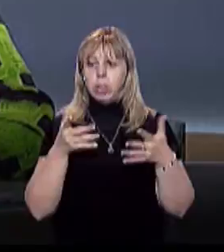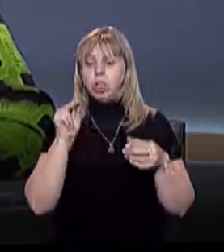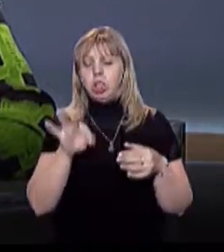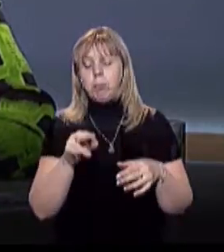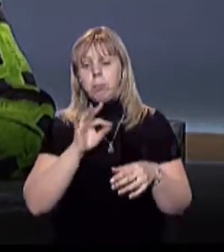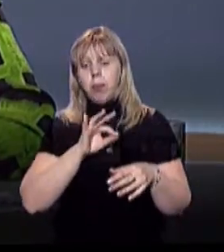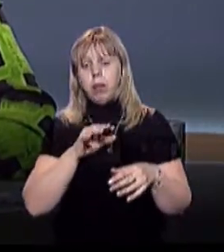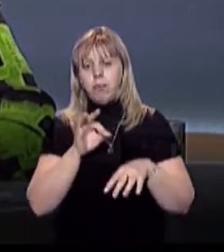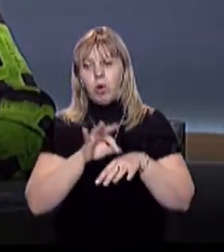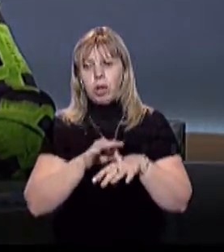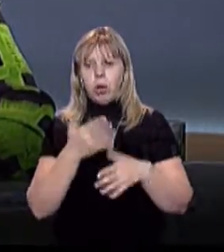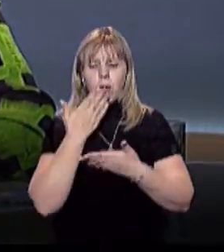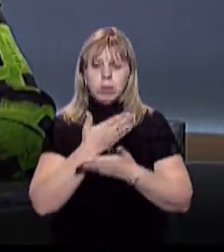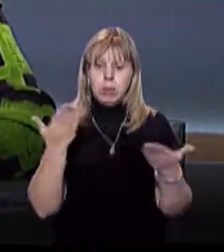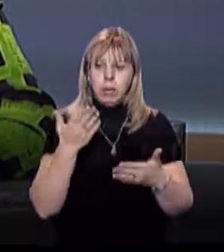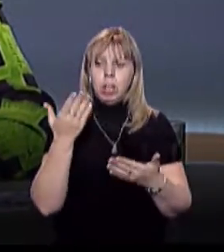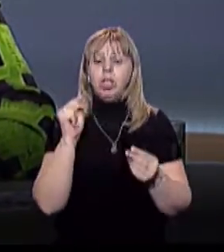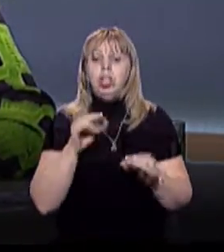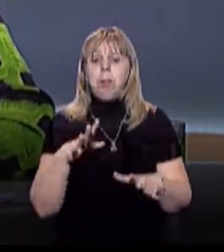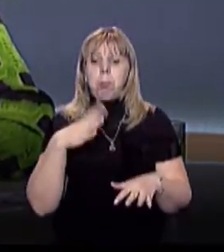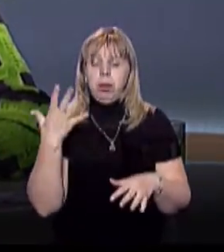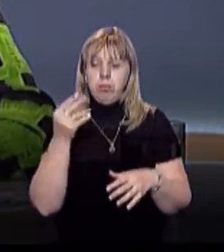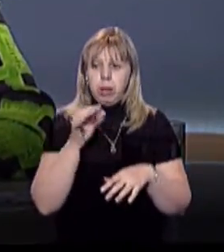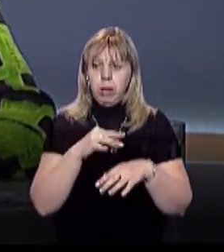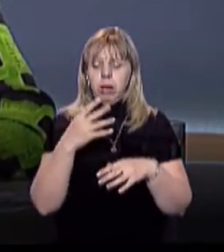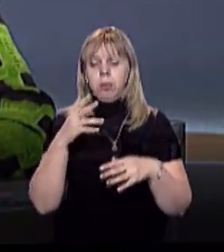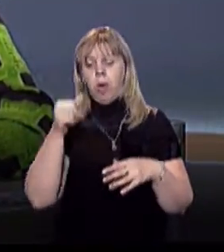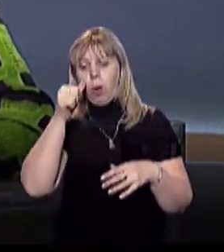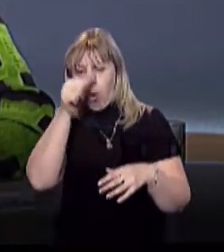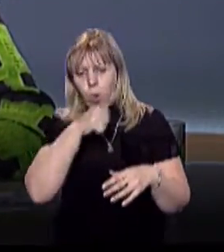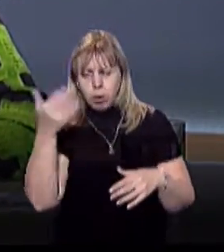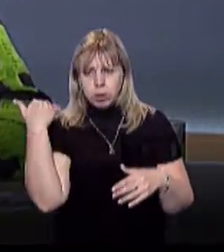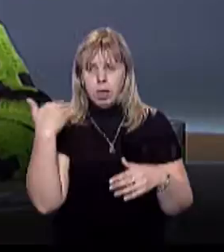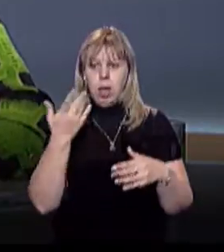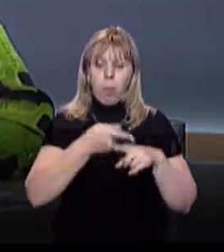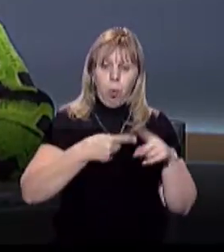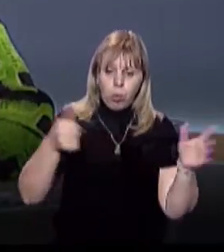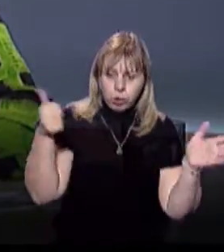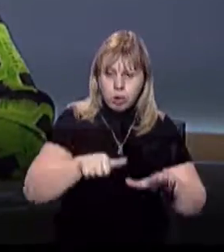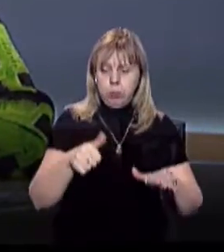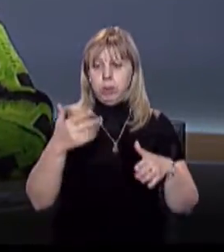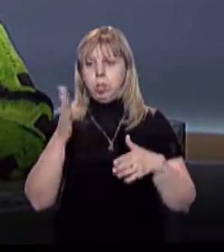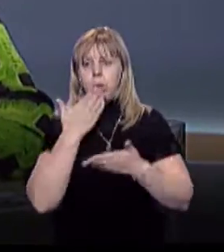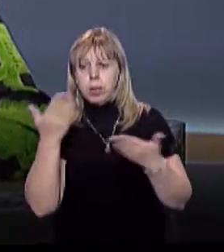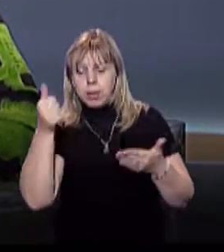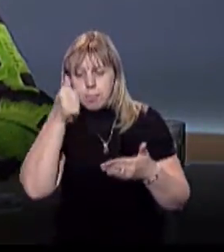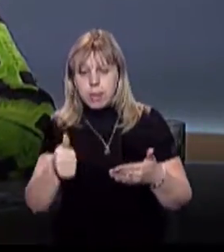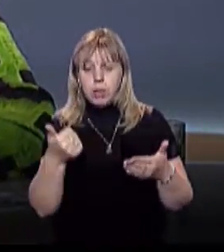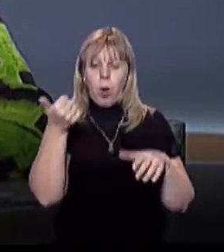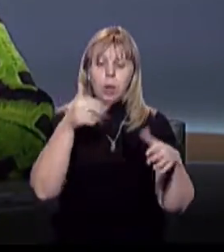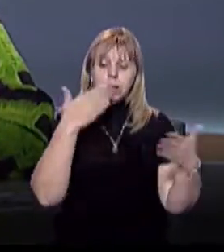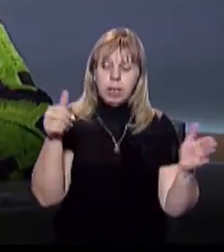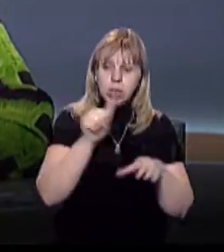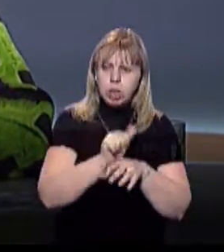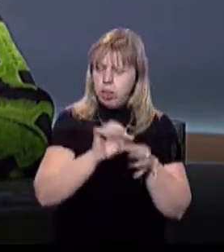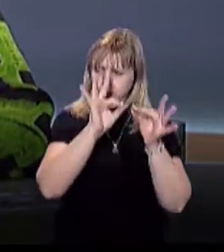хворів останній час, взагалі чим хворів останній рік, останні півроку, останній місяць, останній тиждень, там